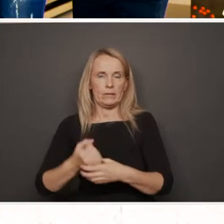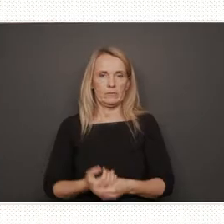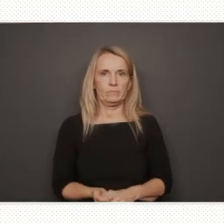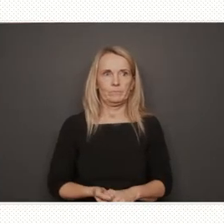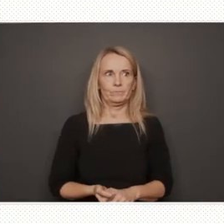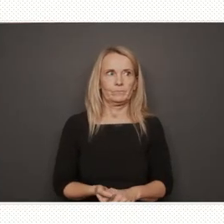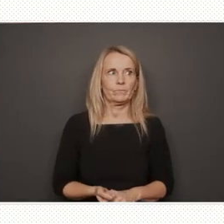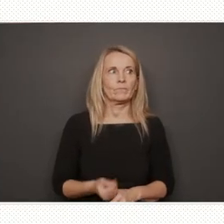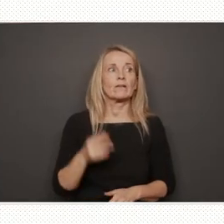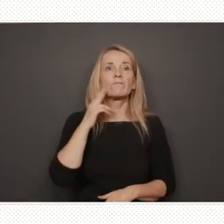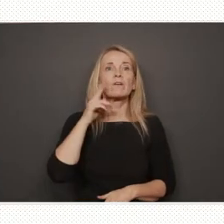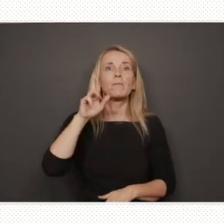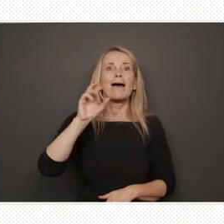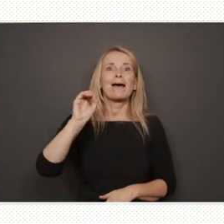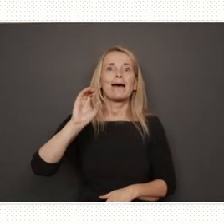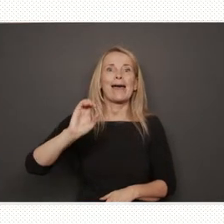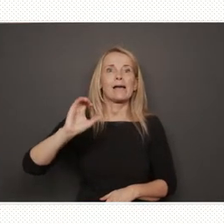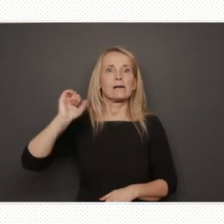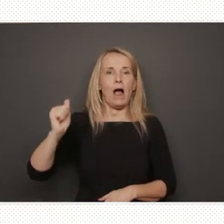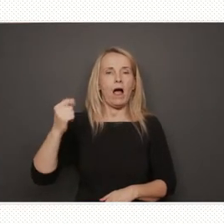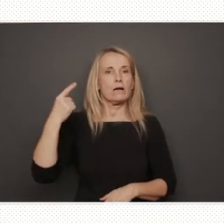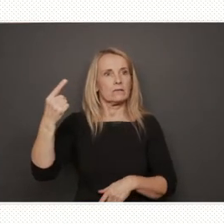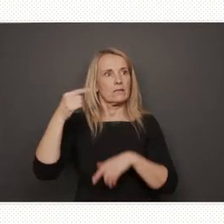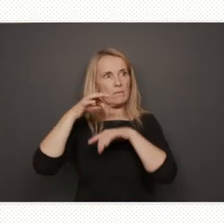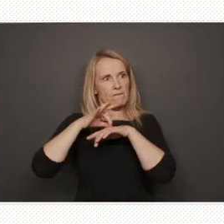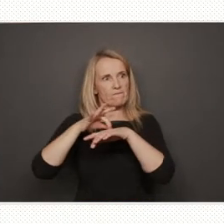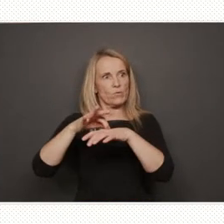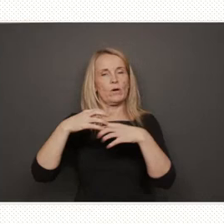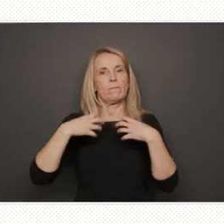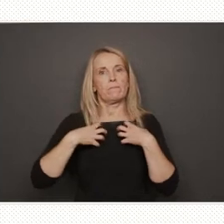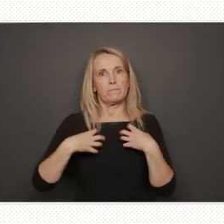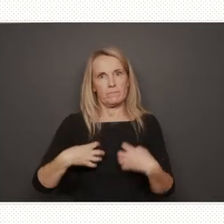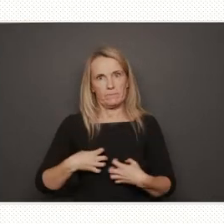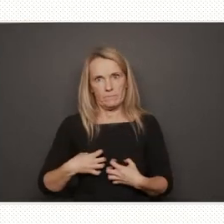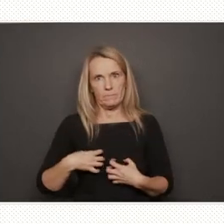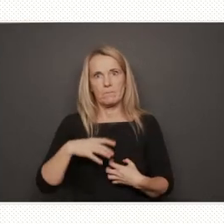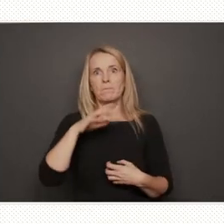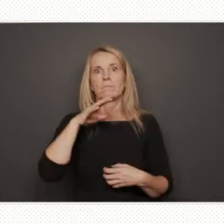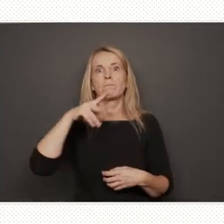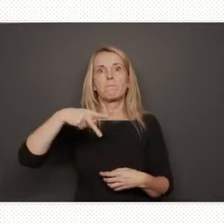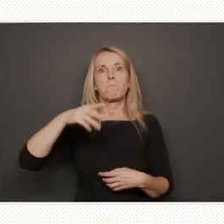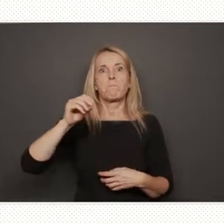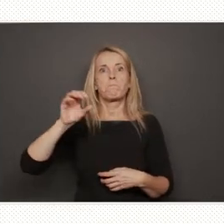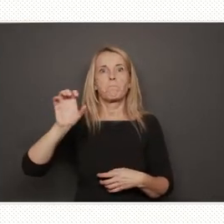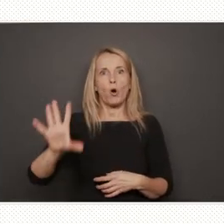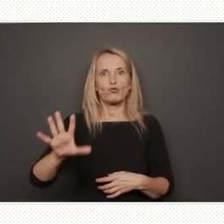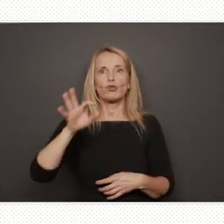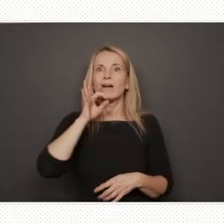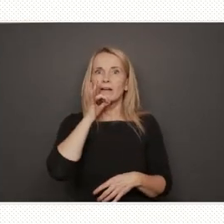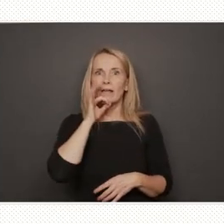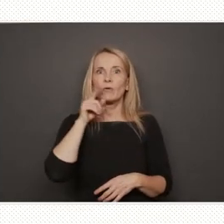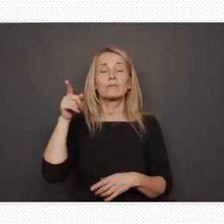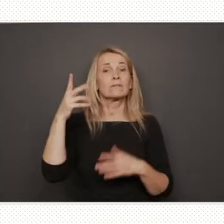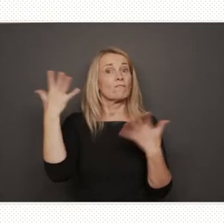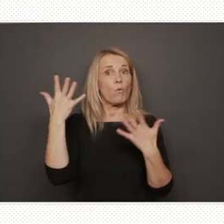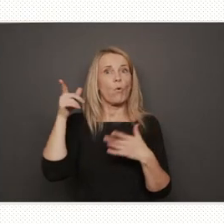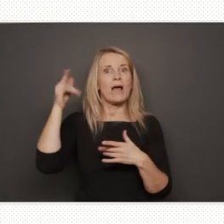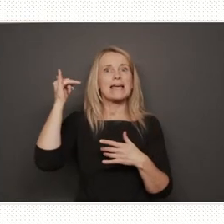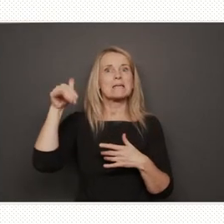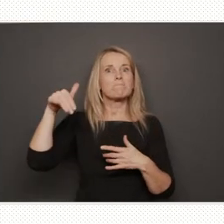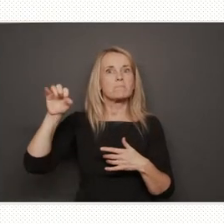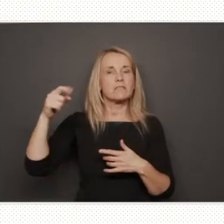Die Firma Reka unter der Führung des Eigentümers Posch Georg hat ihren Sitz in Imst und widmet sich